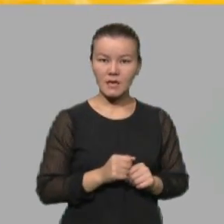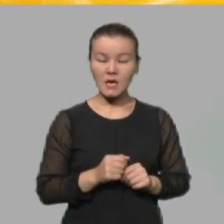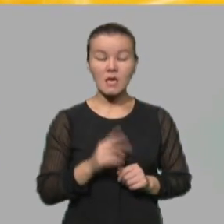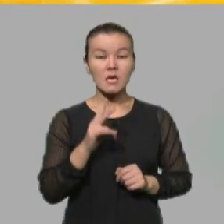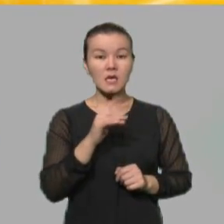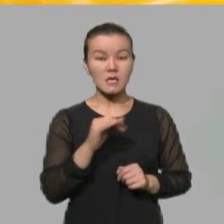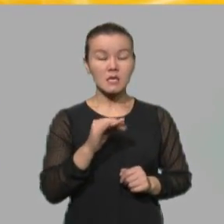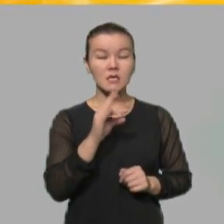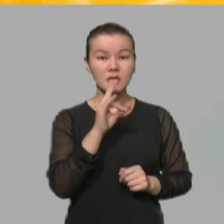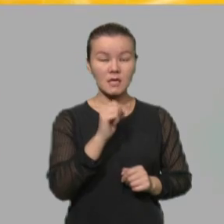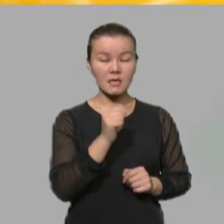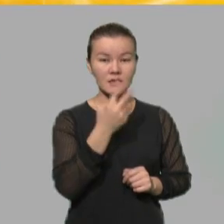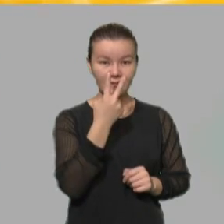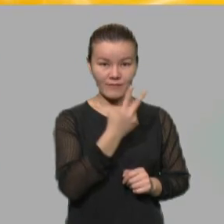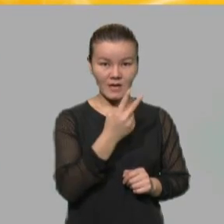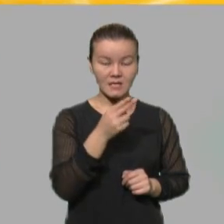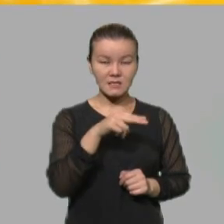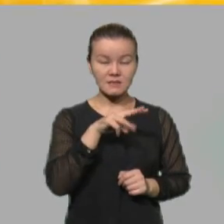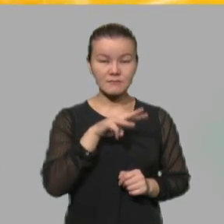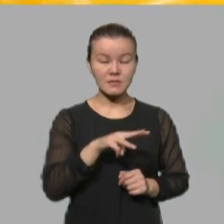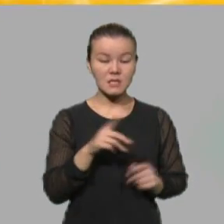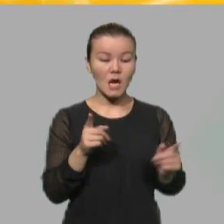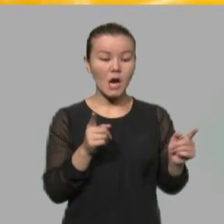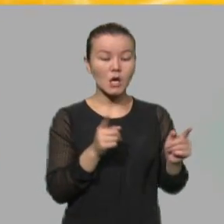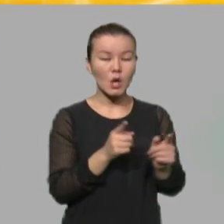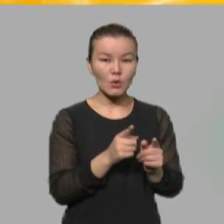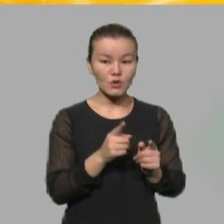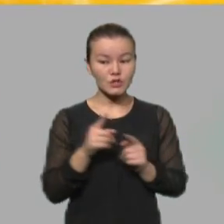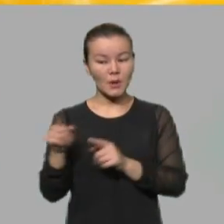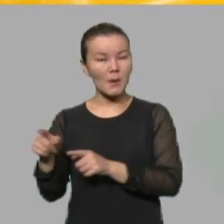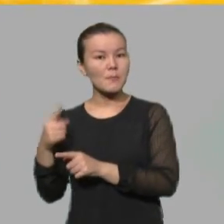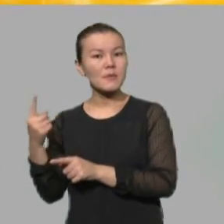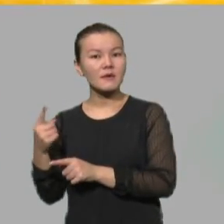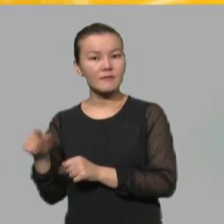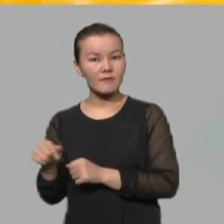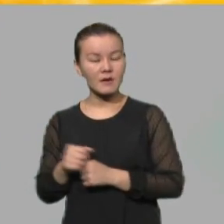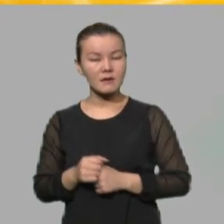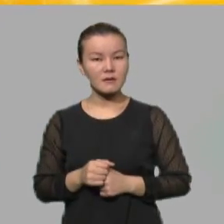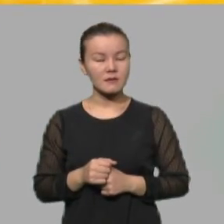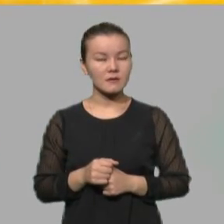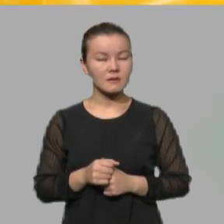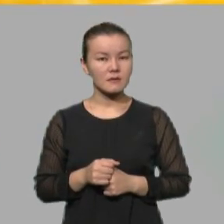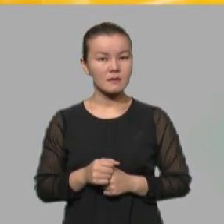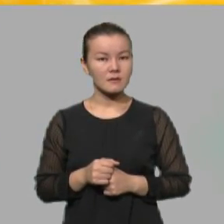на 2 дециметра короче первого.